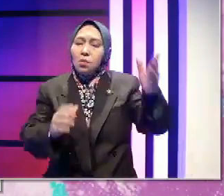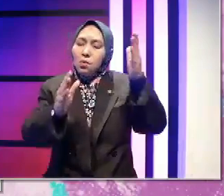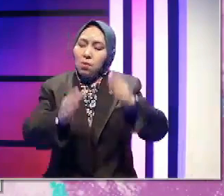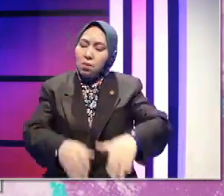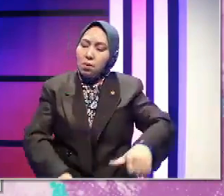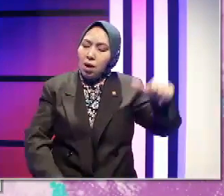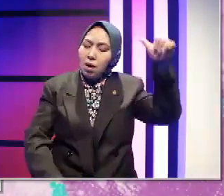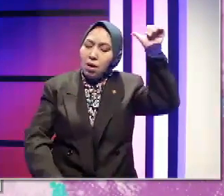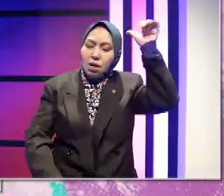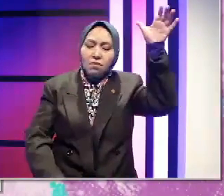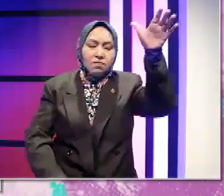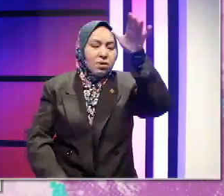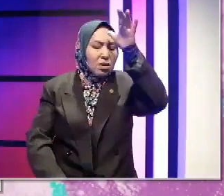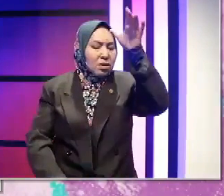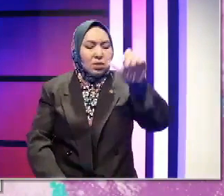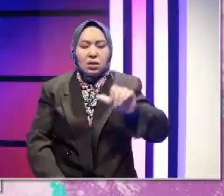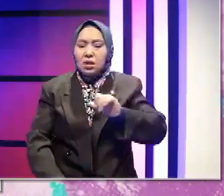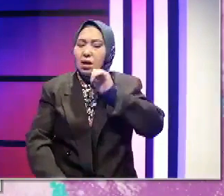يتركم